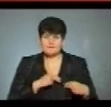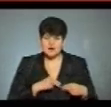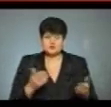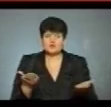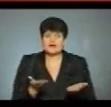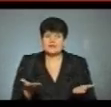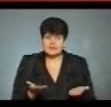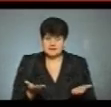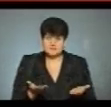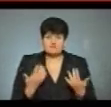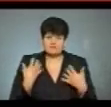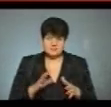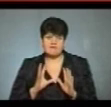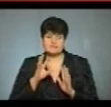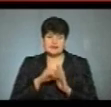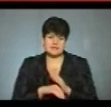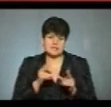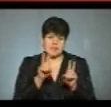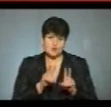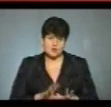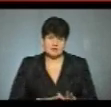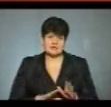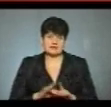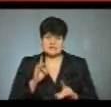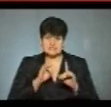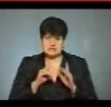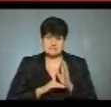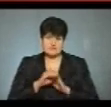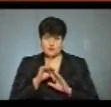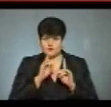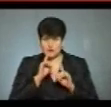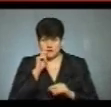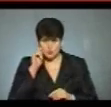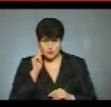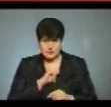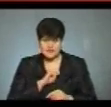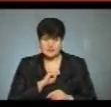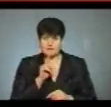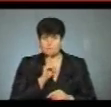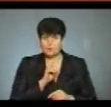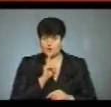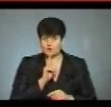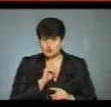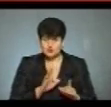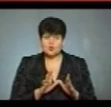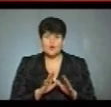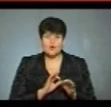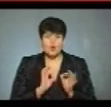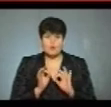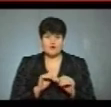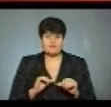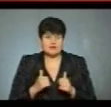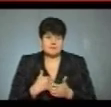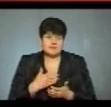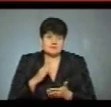який вже внесли на розгляд до сесії Верховної Ради України. І, власне, поки що обговорення в комітетах. І маємо